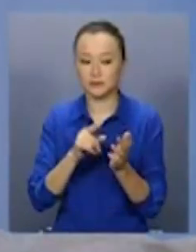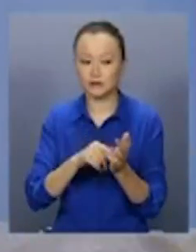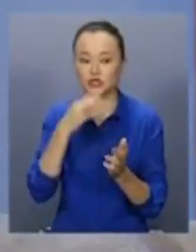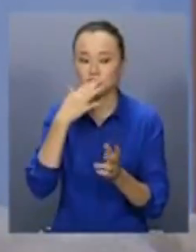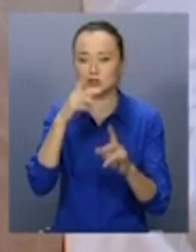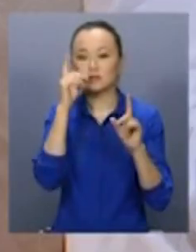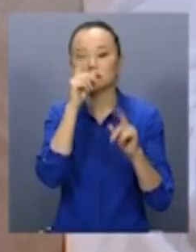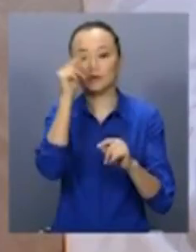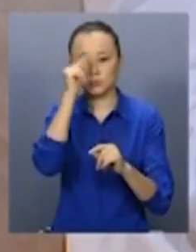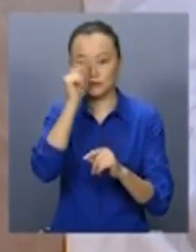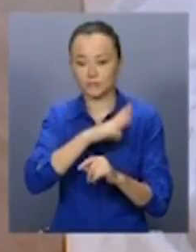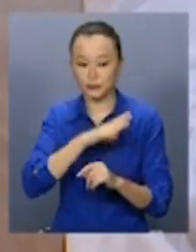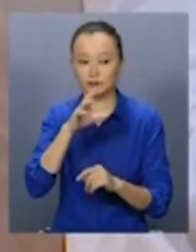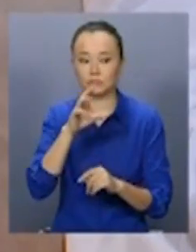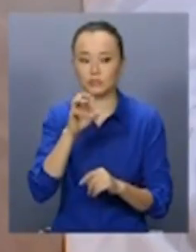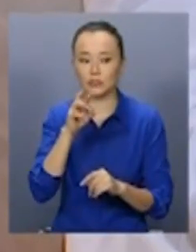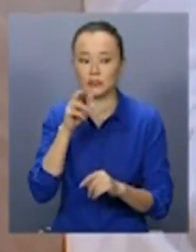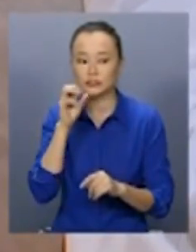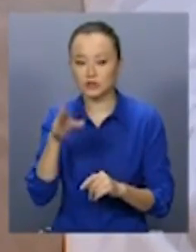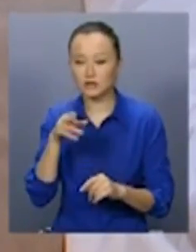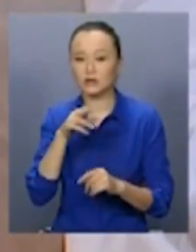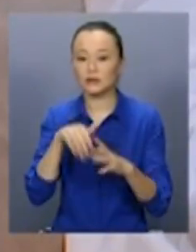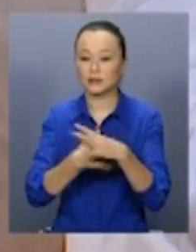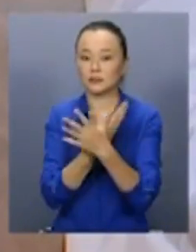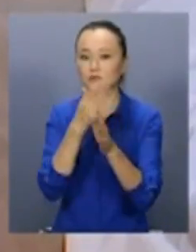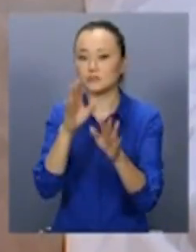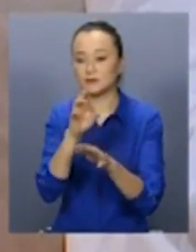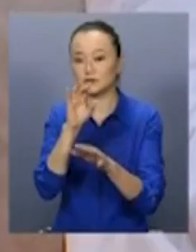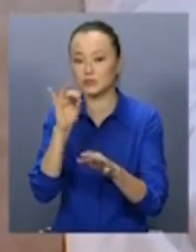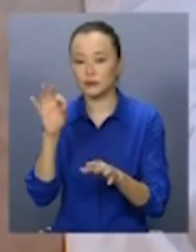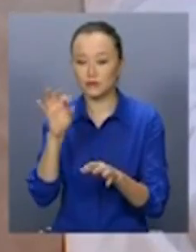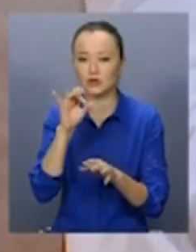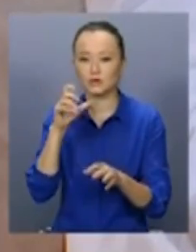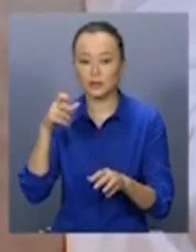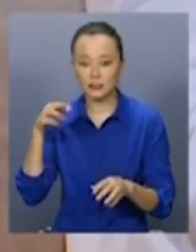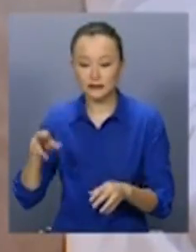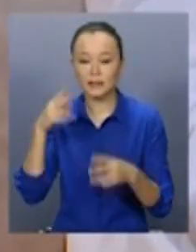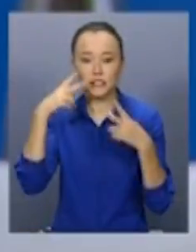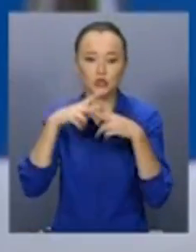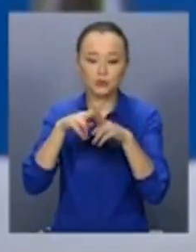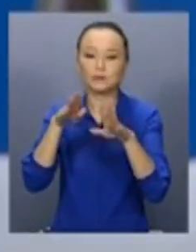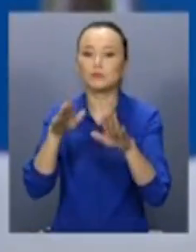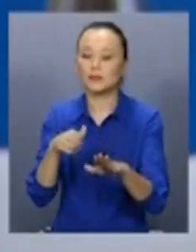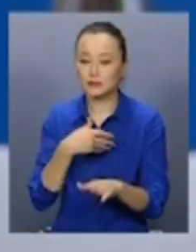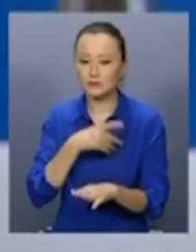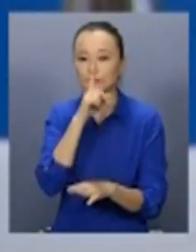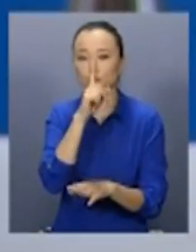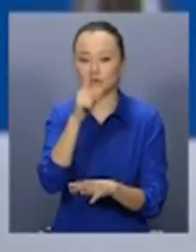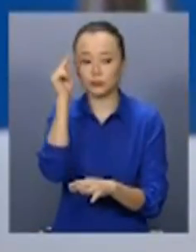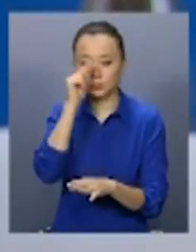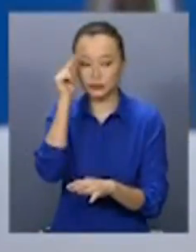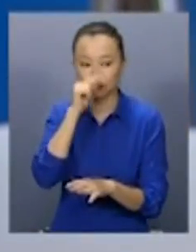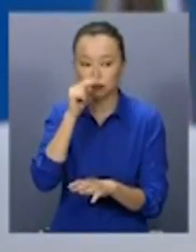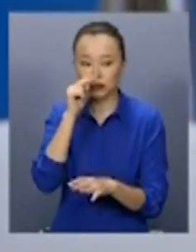алып келдіңіз. Иә, Санкт-Петербург қаласындағы биорегуляция және геронтология институтында сол бір жыл болып